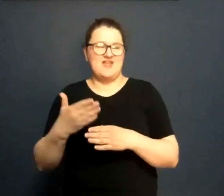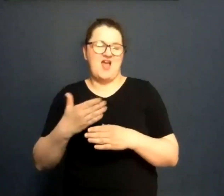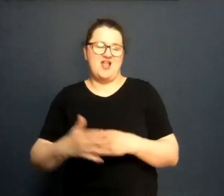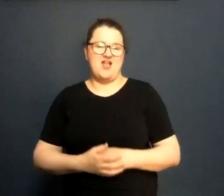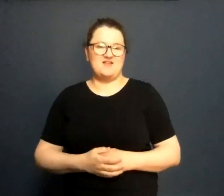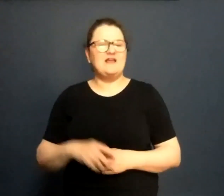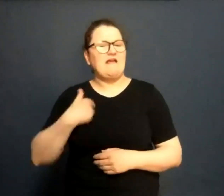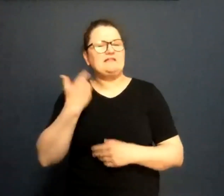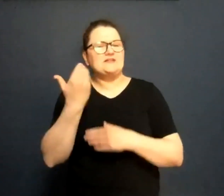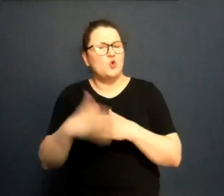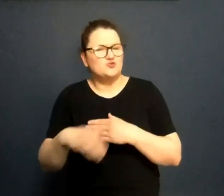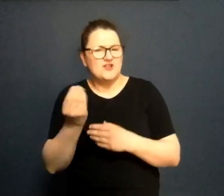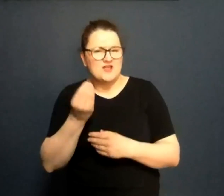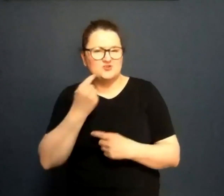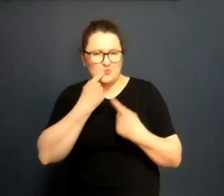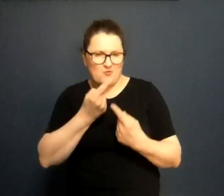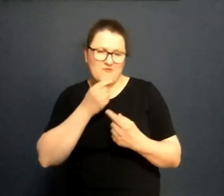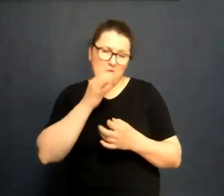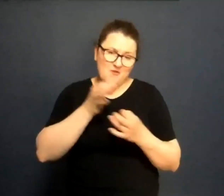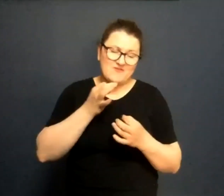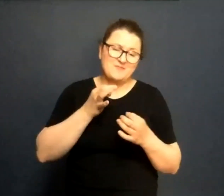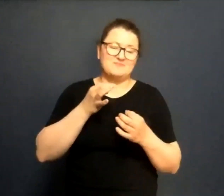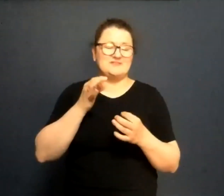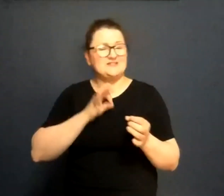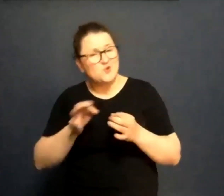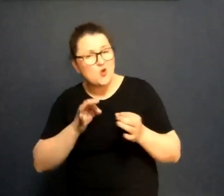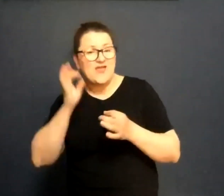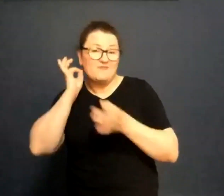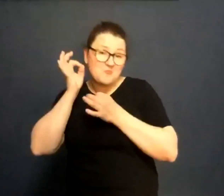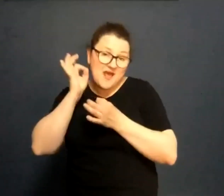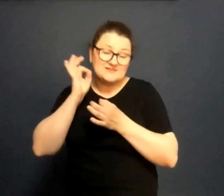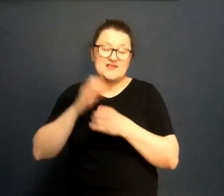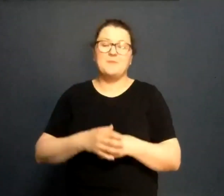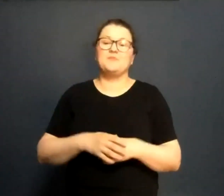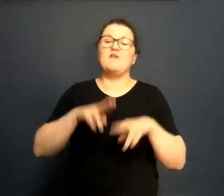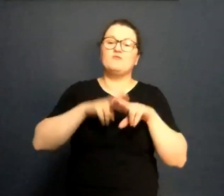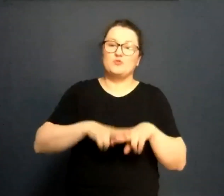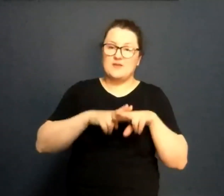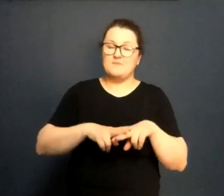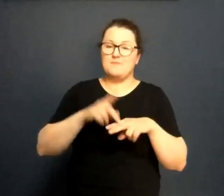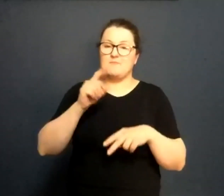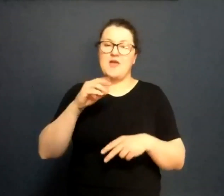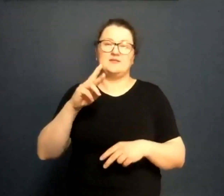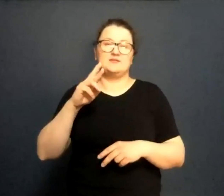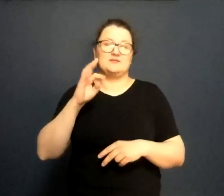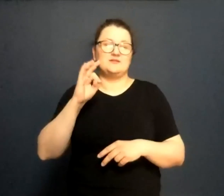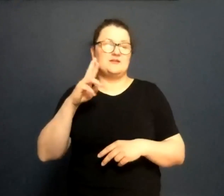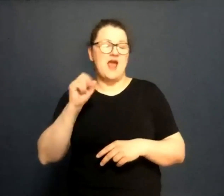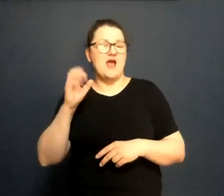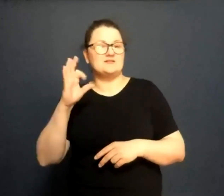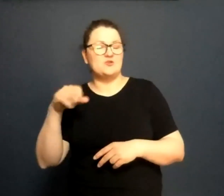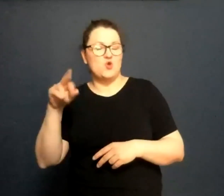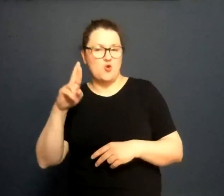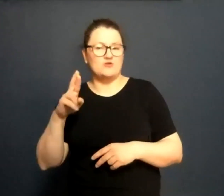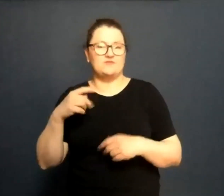powiem jedną historię, czy jedną informację. Fundacja Petra Senior, jest taka fundacja, która współpracuje też z